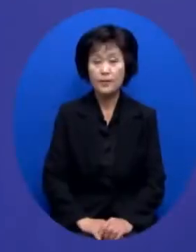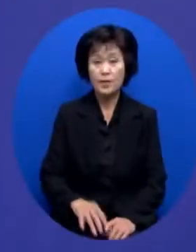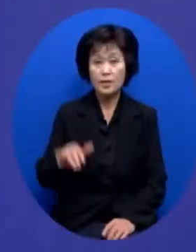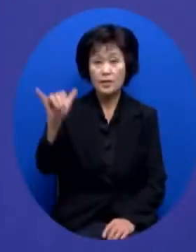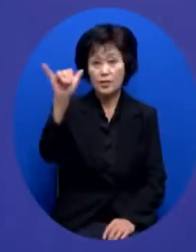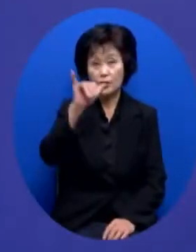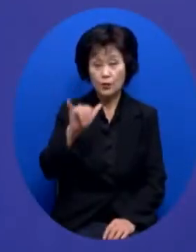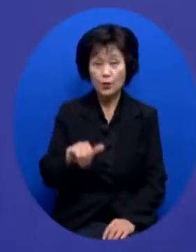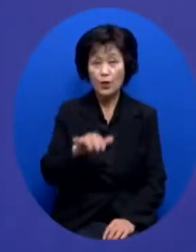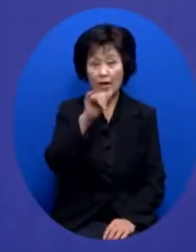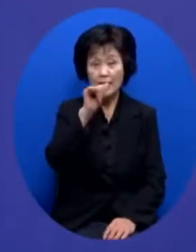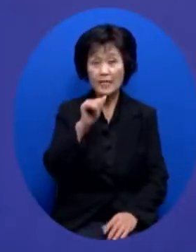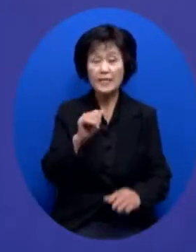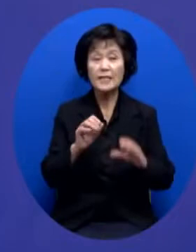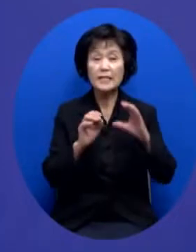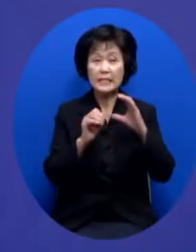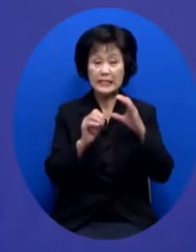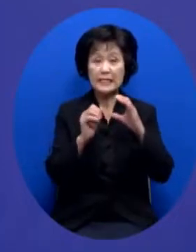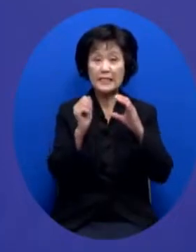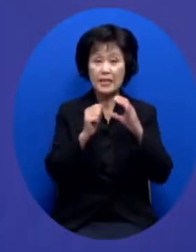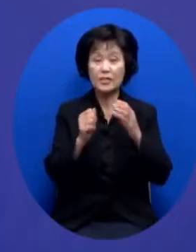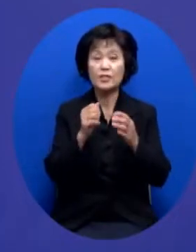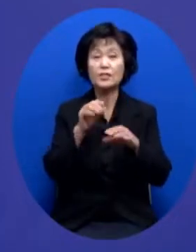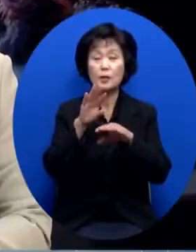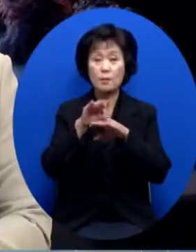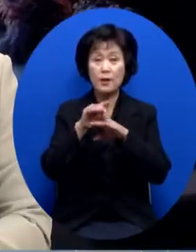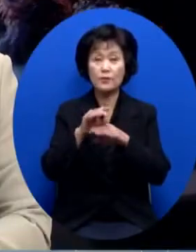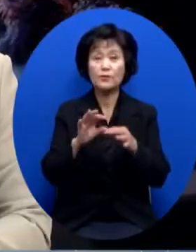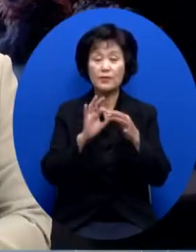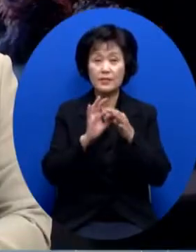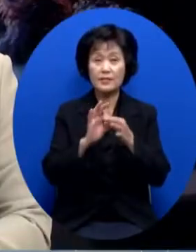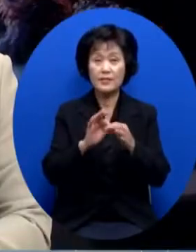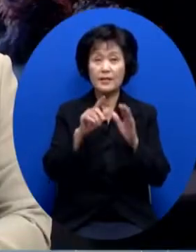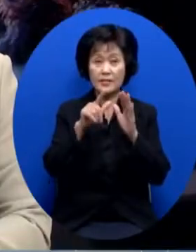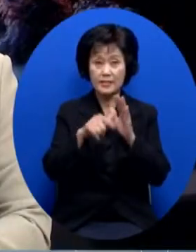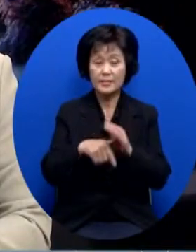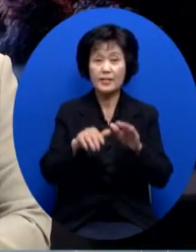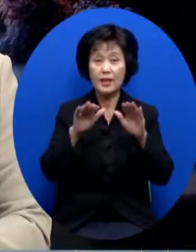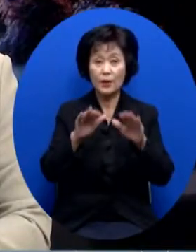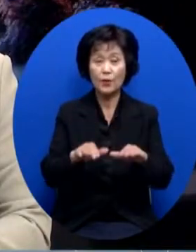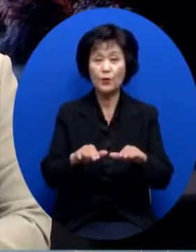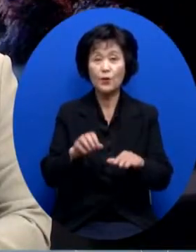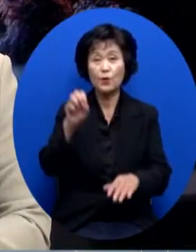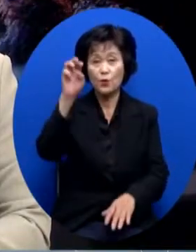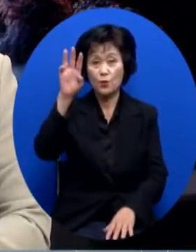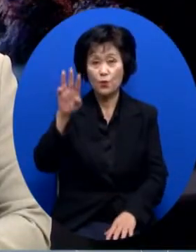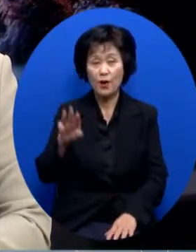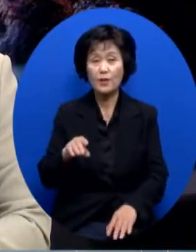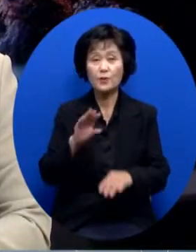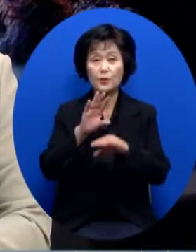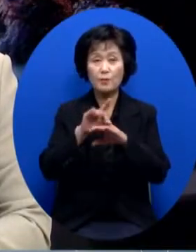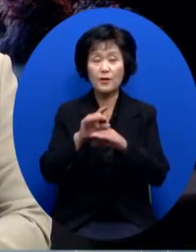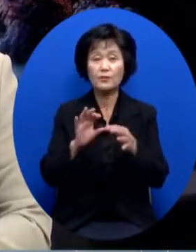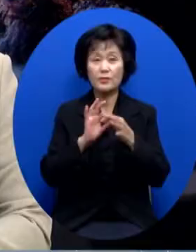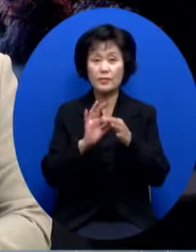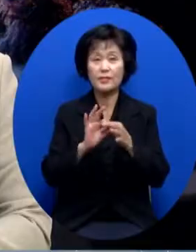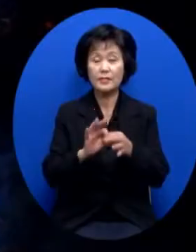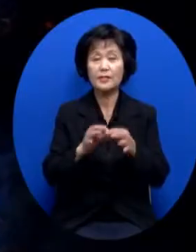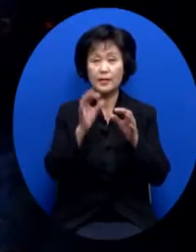전국에 있는 CTS 뉴스 스튜디오를 연결하는 시간입니다. 전국의 생생한 소식, 오늘은 CTS 광주 스튜디오를 연결합니다.